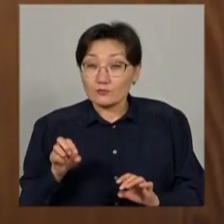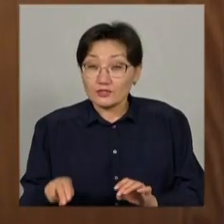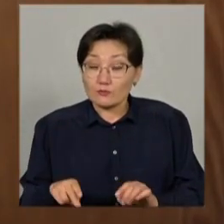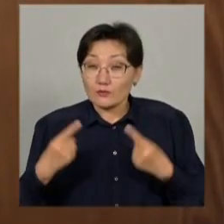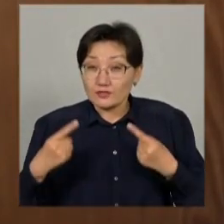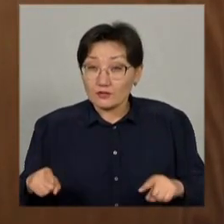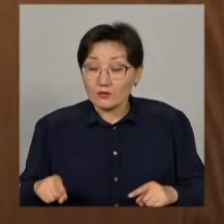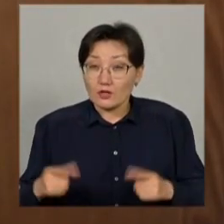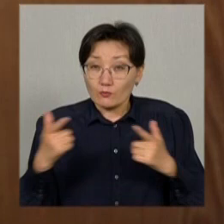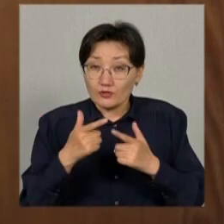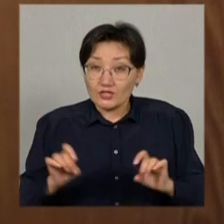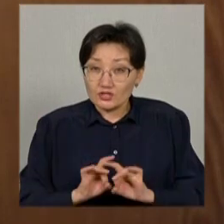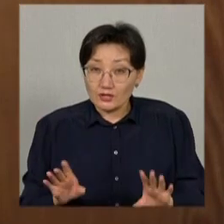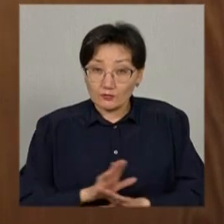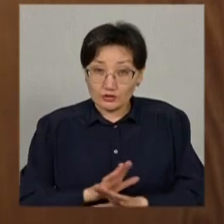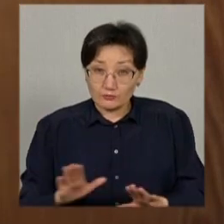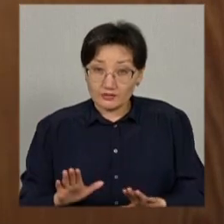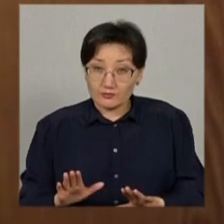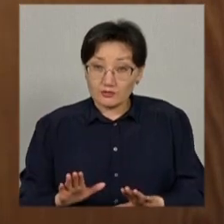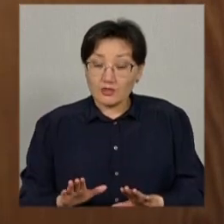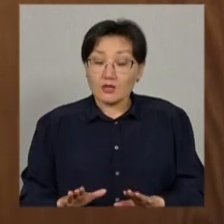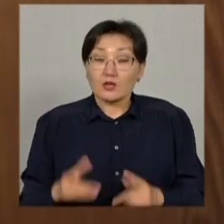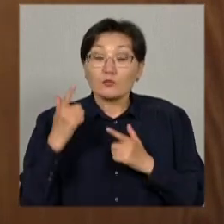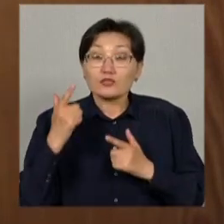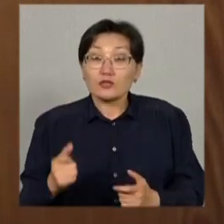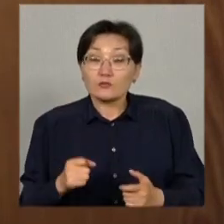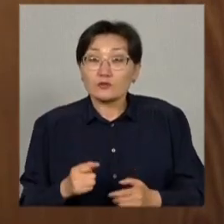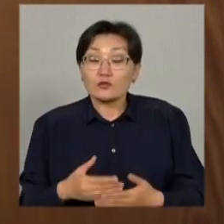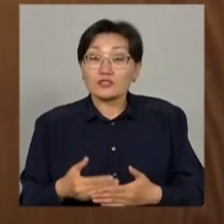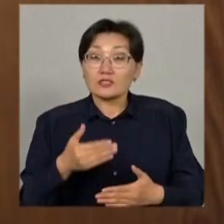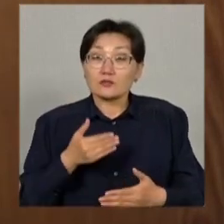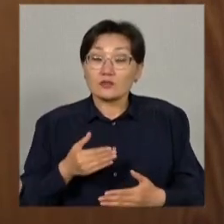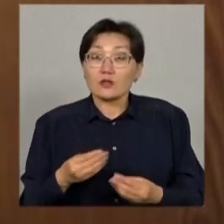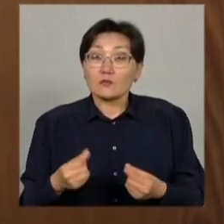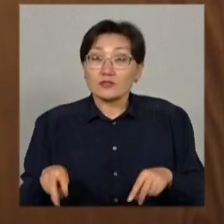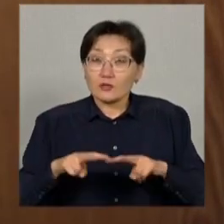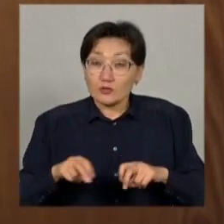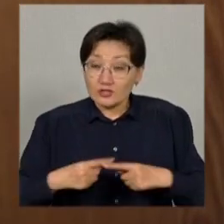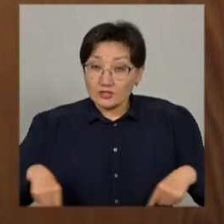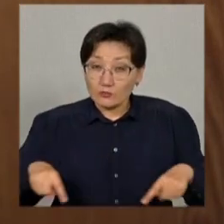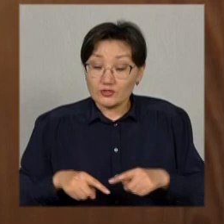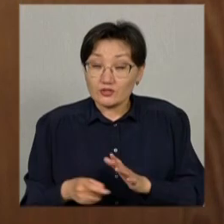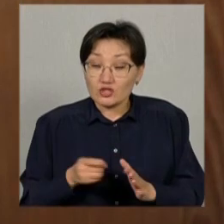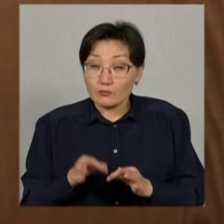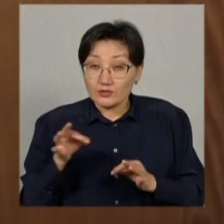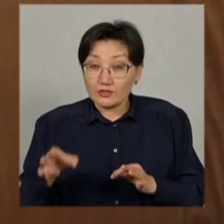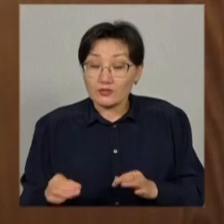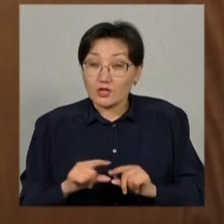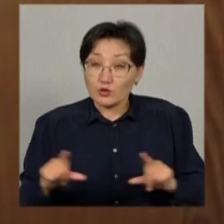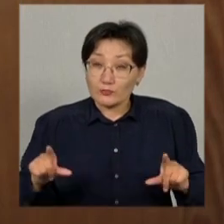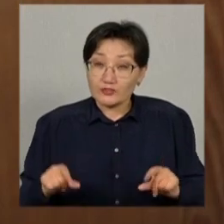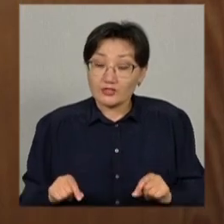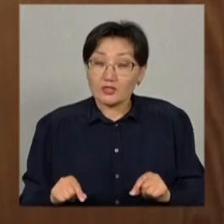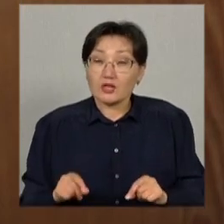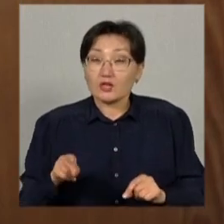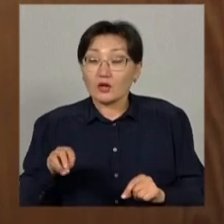басқа мәліметтер жария етуге жатпайды. Еске салайық, бұдан бұрын қаржылық мониторинг агенттігі Қарағанды облысы бойынша департаменті